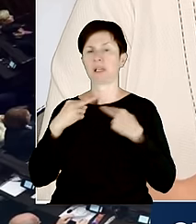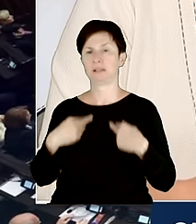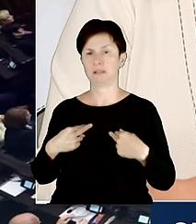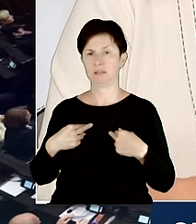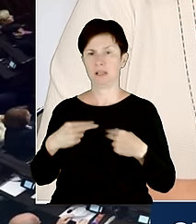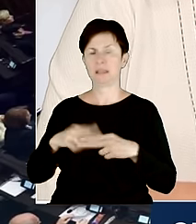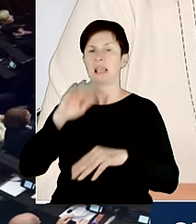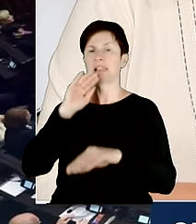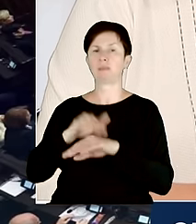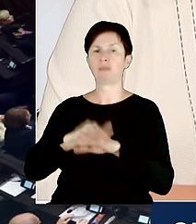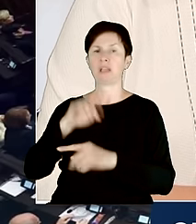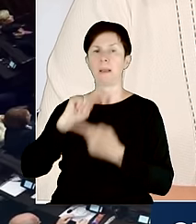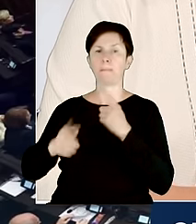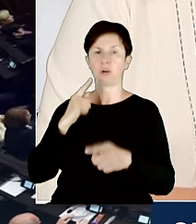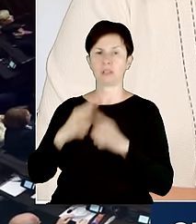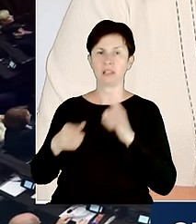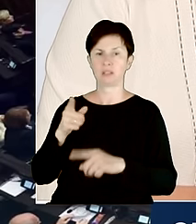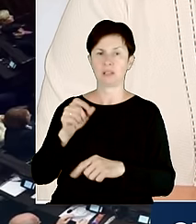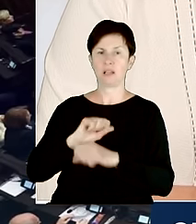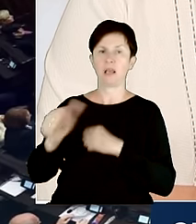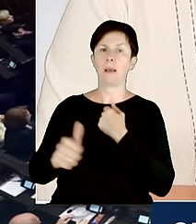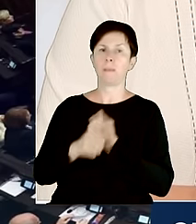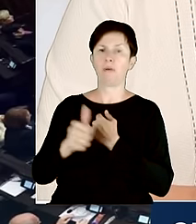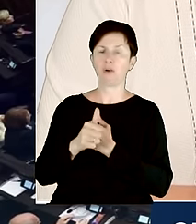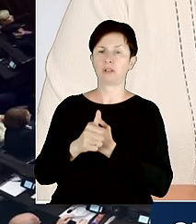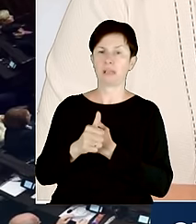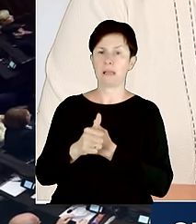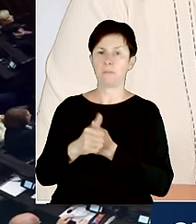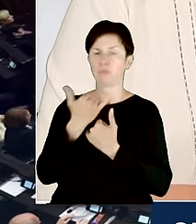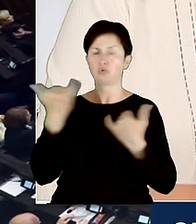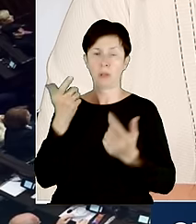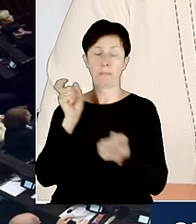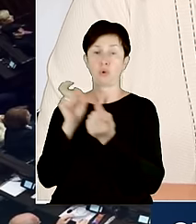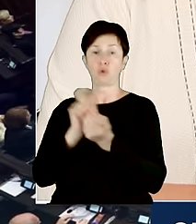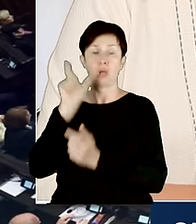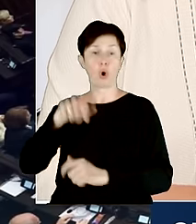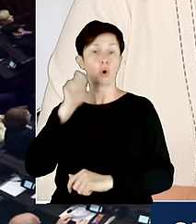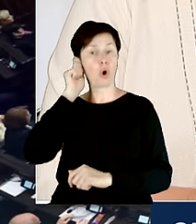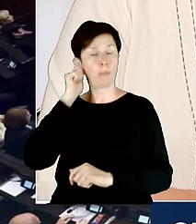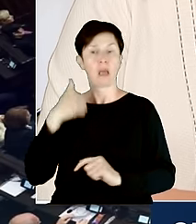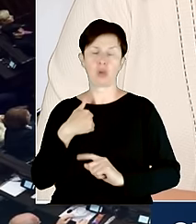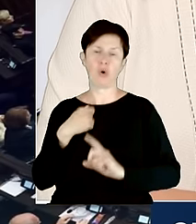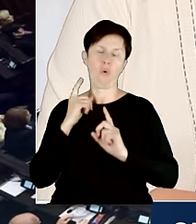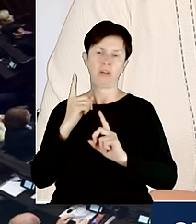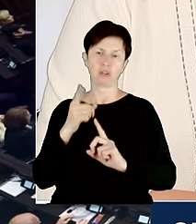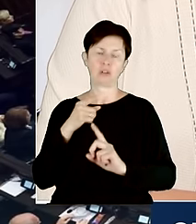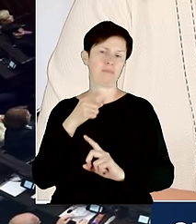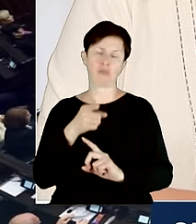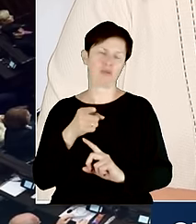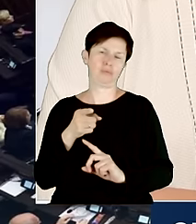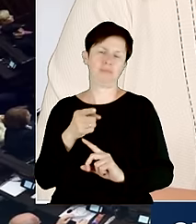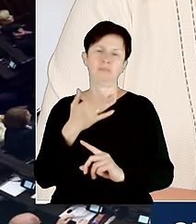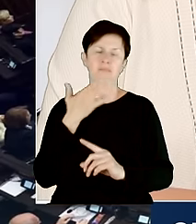polityczne wydane, które właściwie spowodowało masowe protesty kobiet, moim zdaniem nie wiążą pana prezydenta, tym bardziej, że